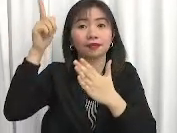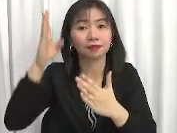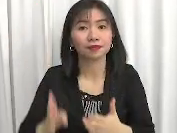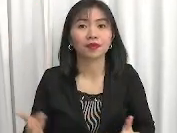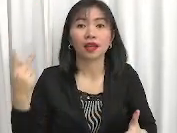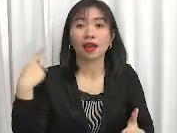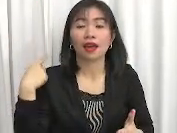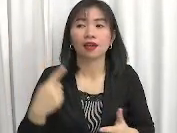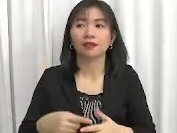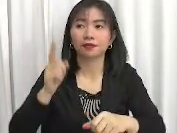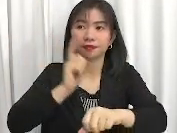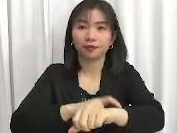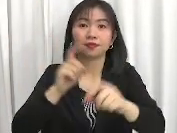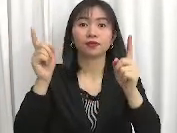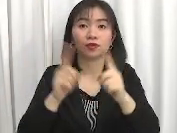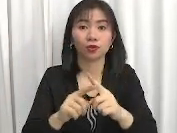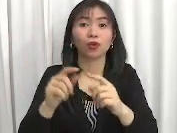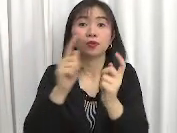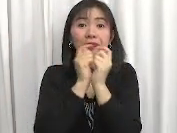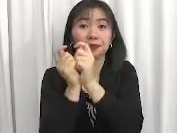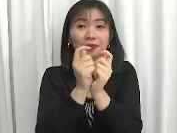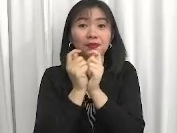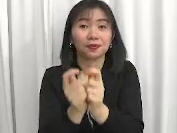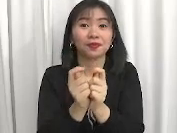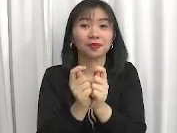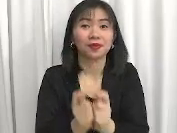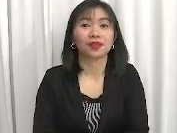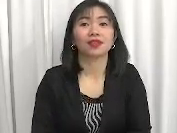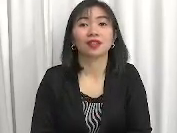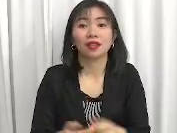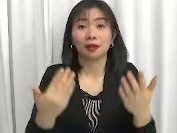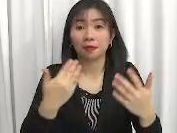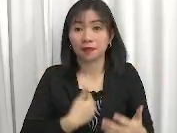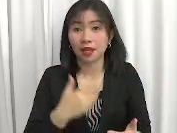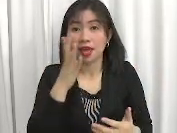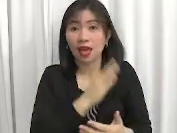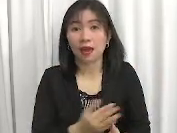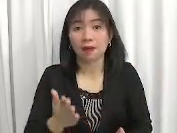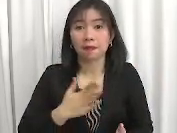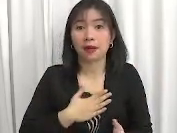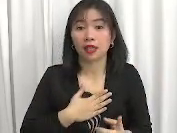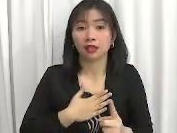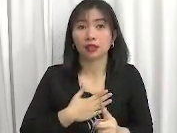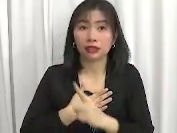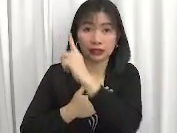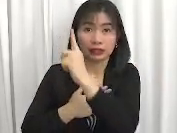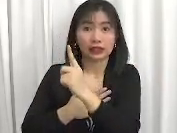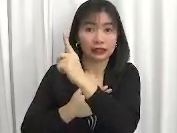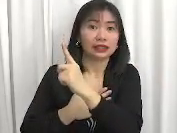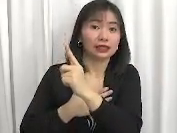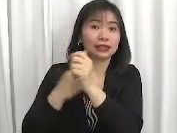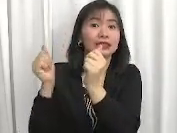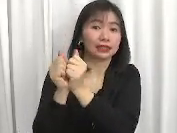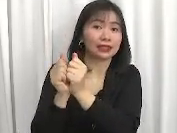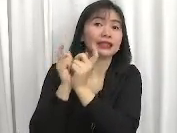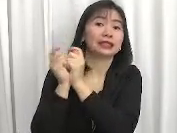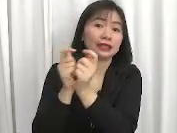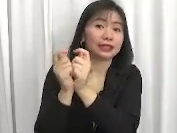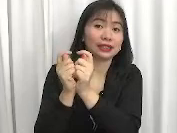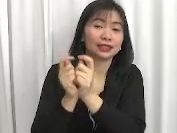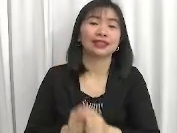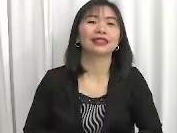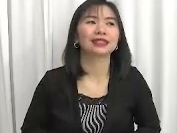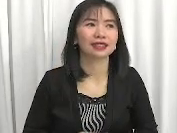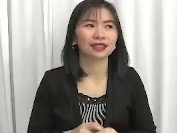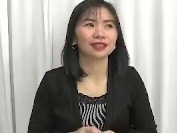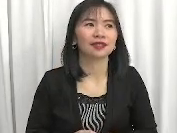ng pagkakataon muling magkasama kami ng aking dear husband. Wow! Amen! Kapatid na Noel, okay.